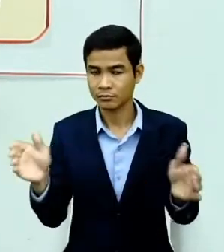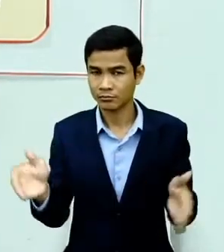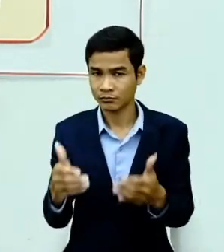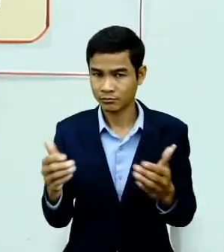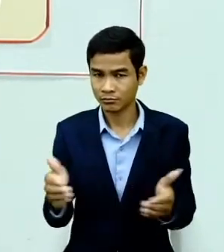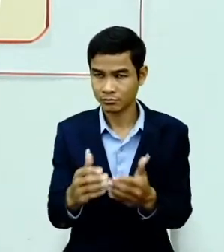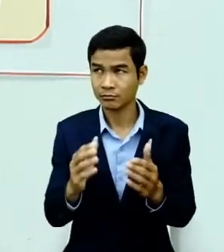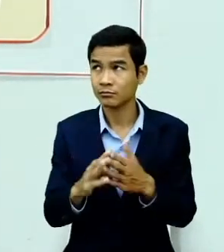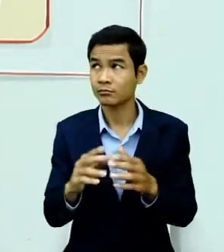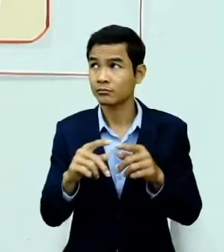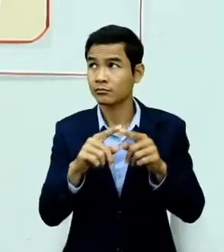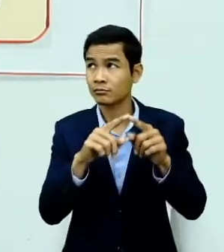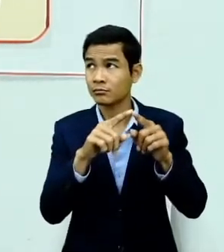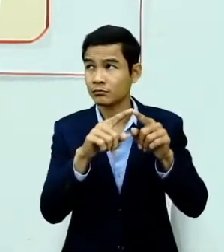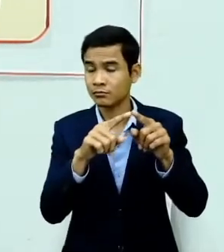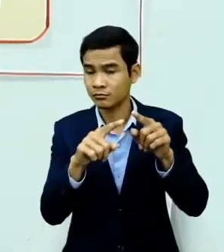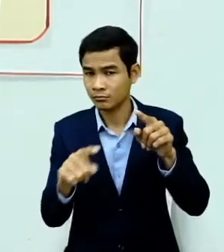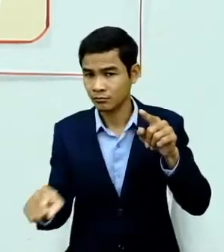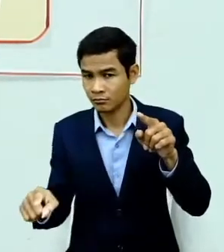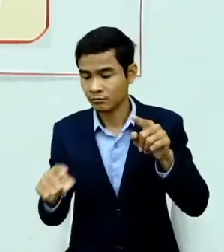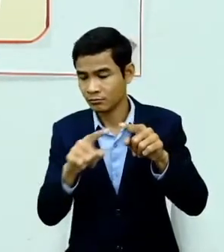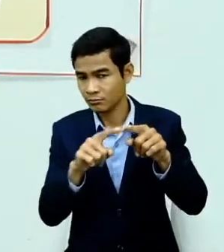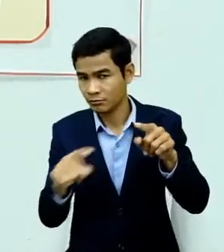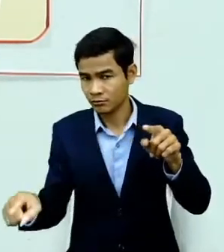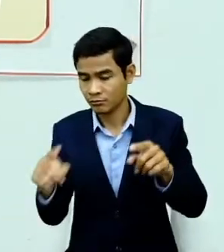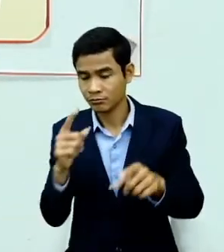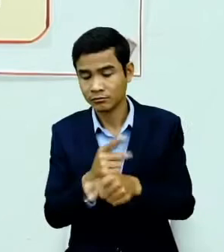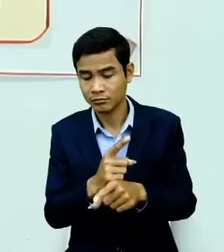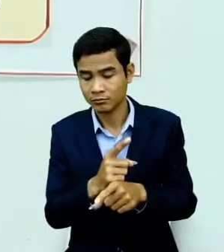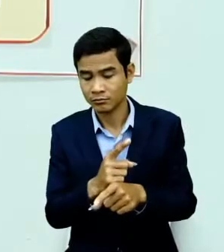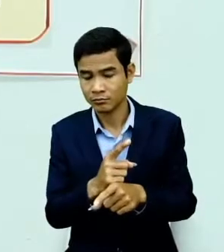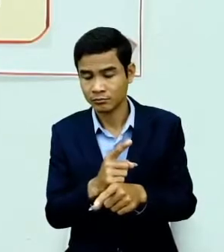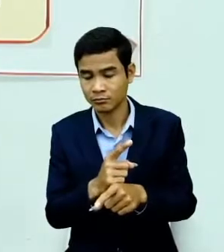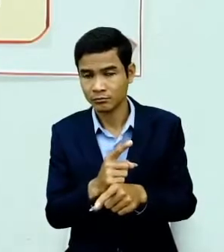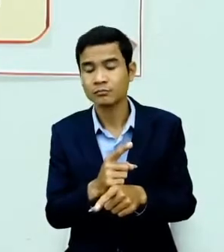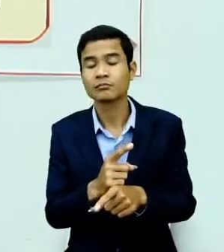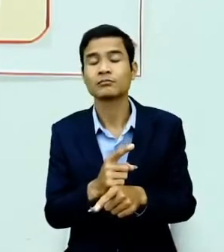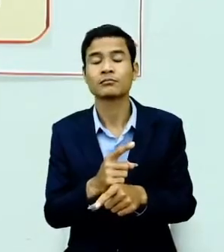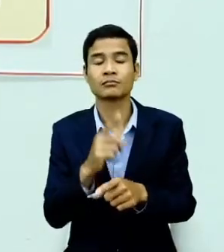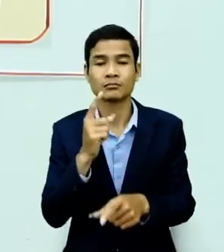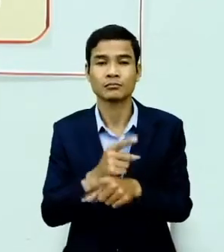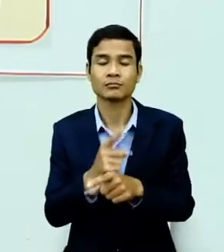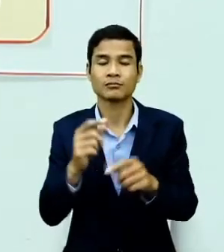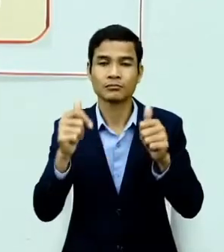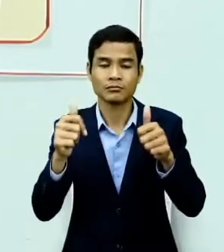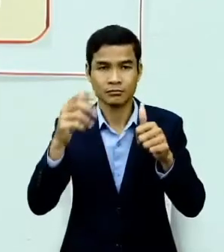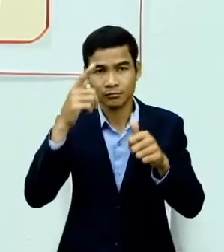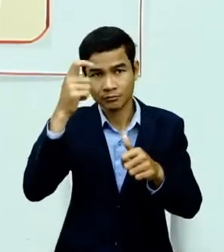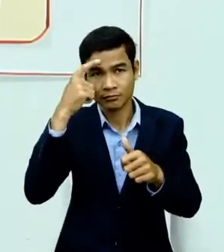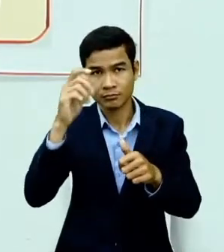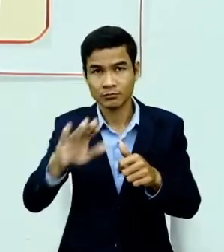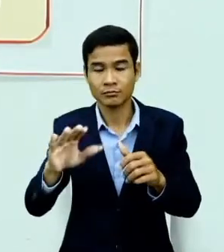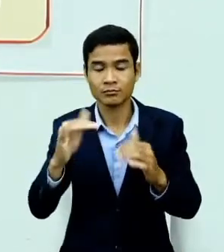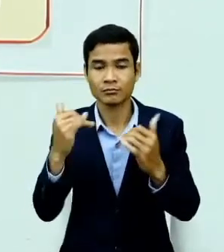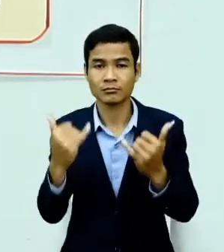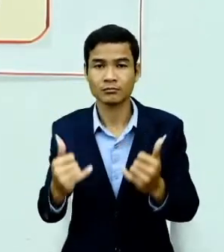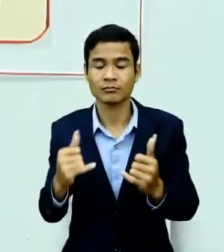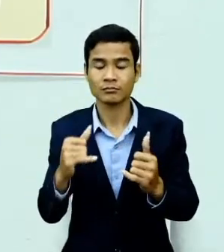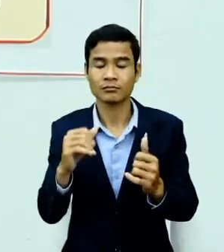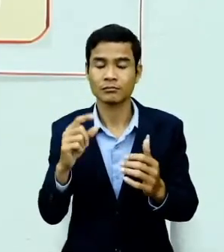កគ្រូគូសភ្ជាប់មករូបឆាត្រឹមត្រូវទេកូនចាត្រឹមត្រូវទៀតឆ្លាតឆ្លាតមែនតើឥឡូវកូនកូន